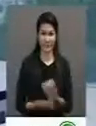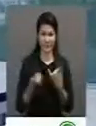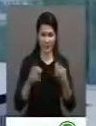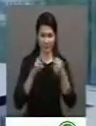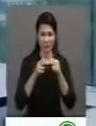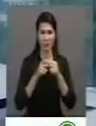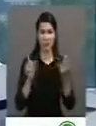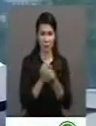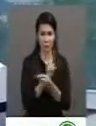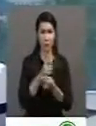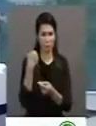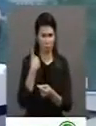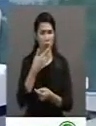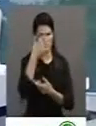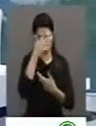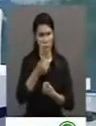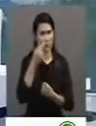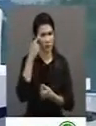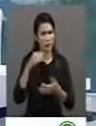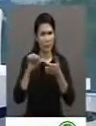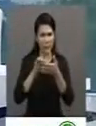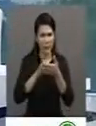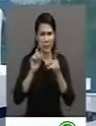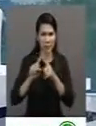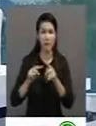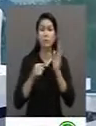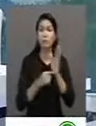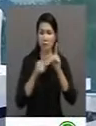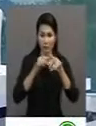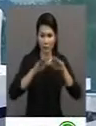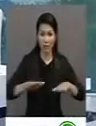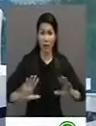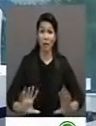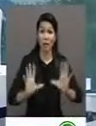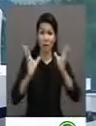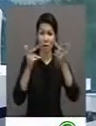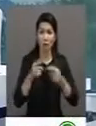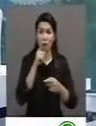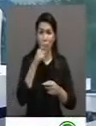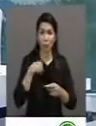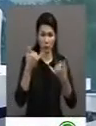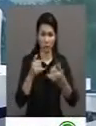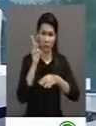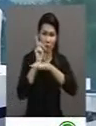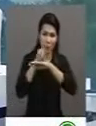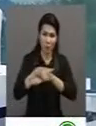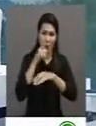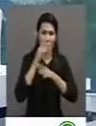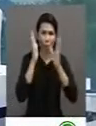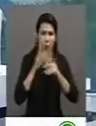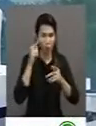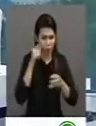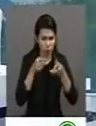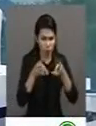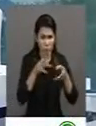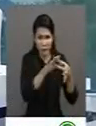ังคมอย่างนึงนะคะที่น่าสนใจแล้วก็พยายามที่จะแก้ไขก็คือปัญหาเด็กหายซึ่งเราจะเห็นนะคะคือพอสังคมโซเชียลเรามีอิทธิพลมากขึ้นก็จะใช้ช่